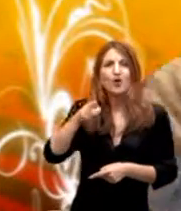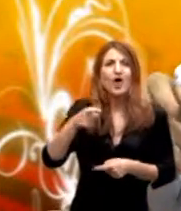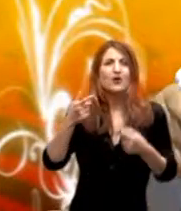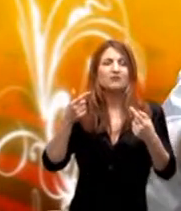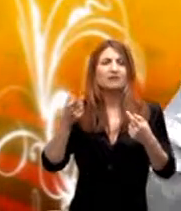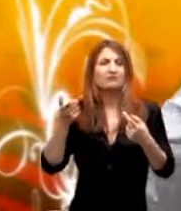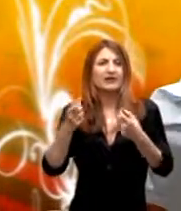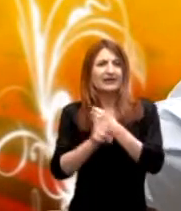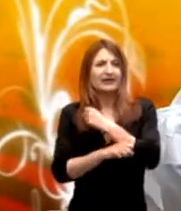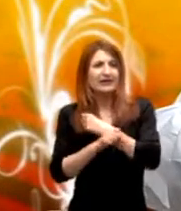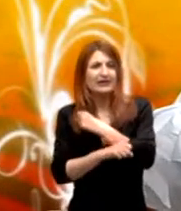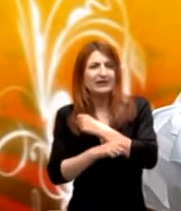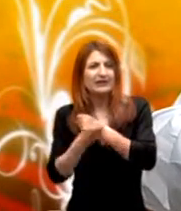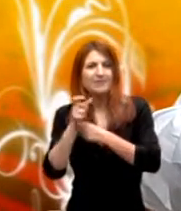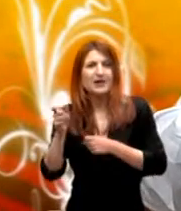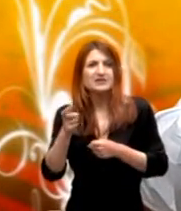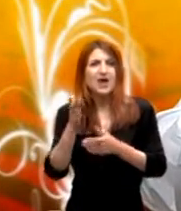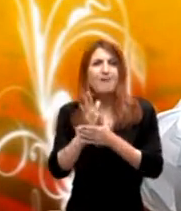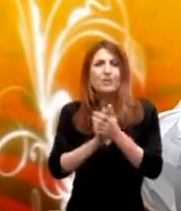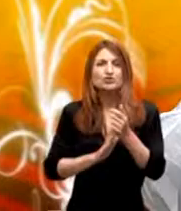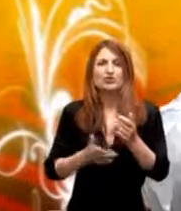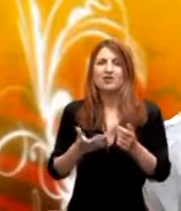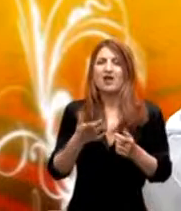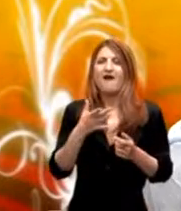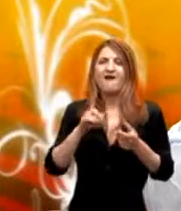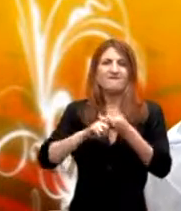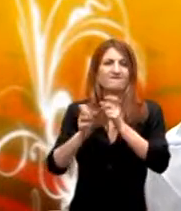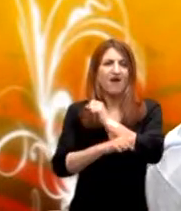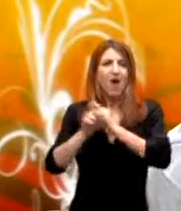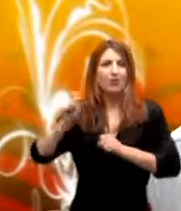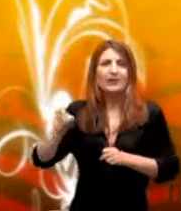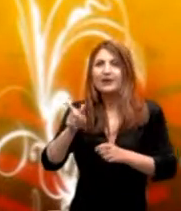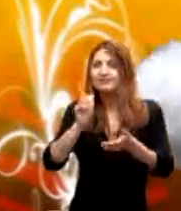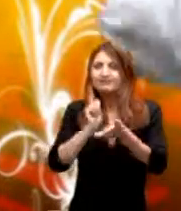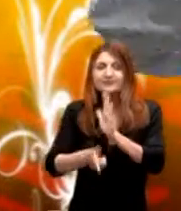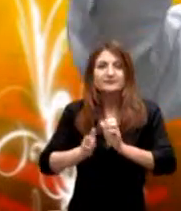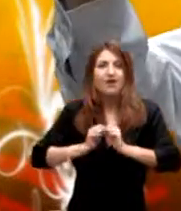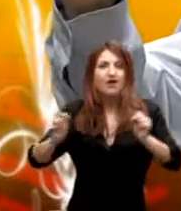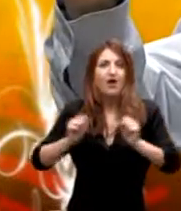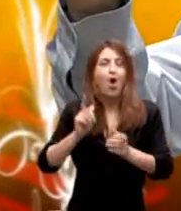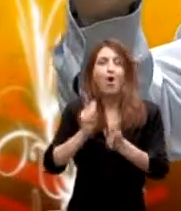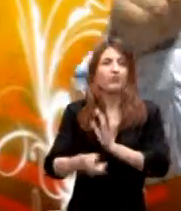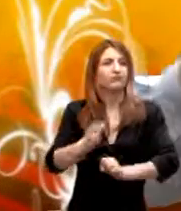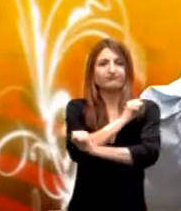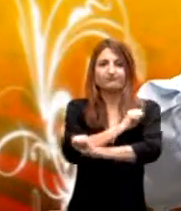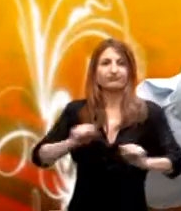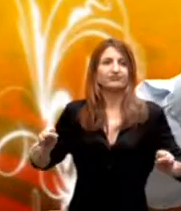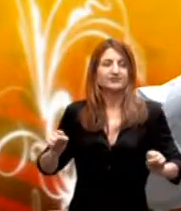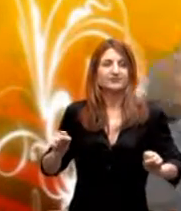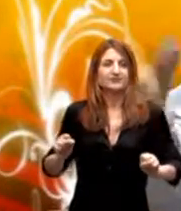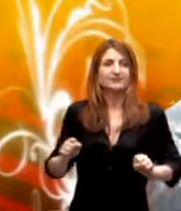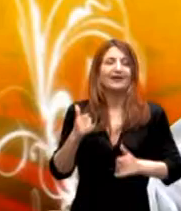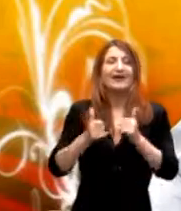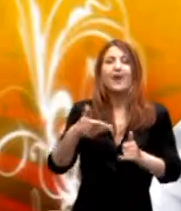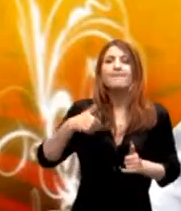8. gimnazije ili početak fakulteta ili nešto. Čim se prestane tjelesna aktivnost, ona ide op. Jel? Ili